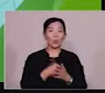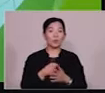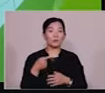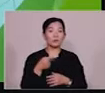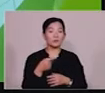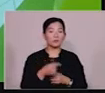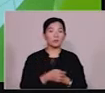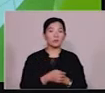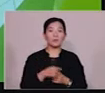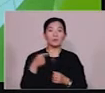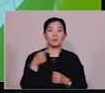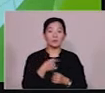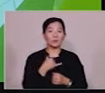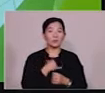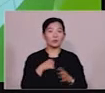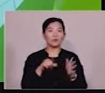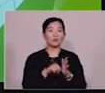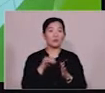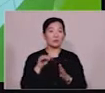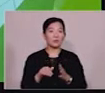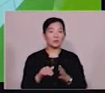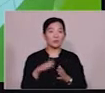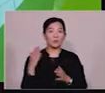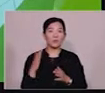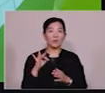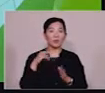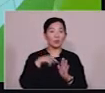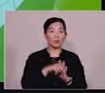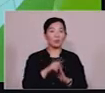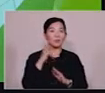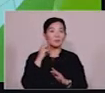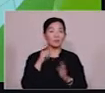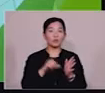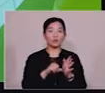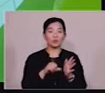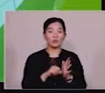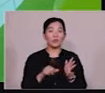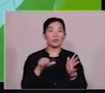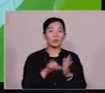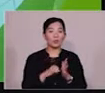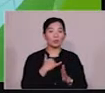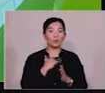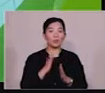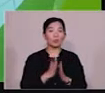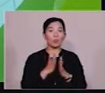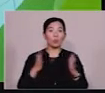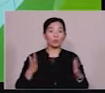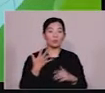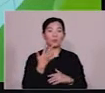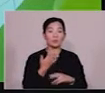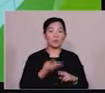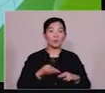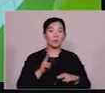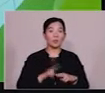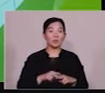тысяч. Тысяча у нас 6000, правее от нее цифра 6. 6 она у нас больше 5,